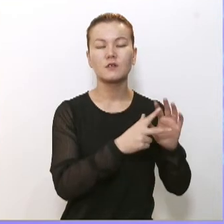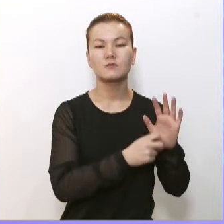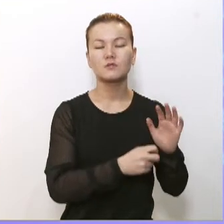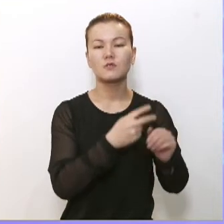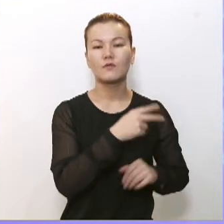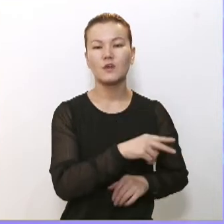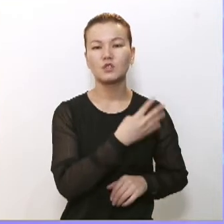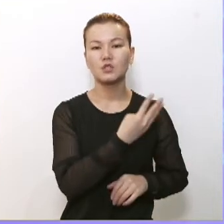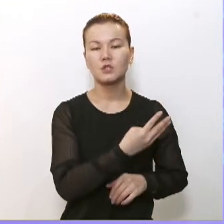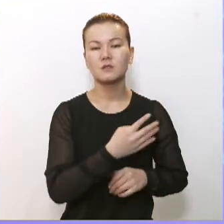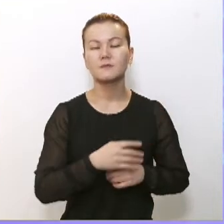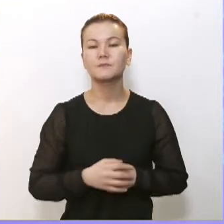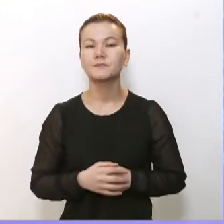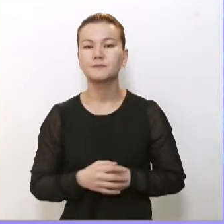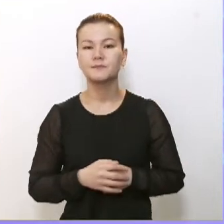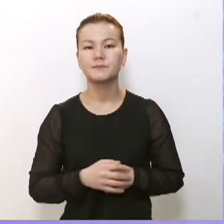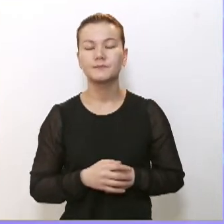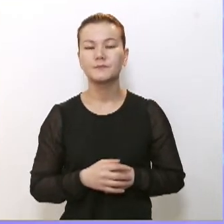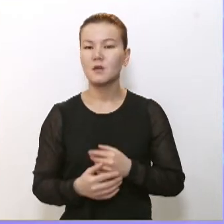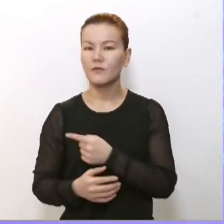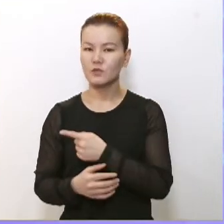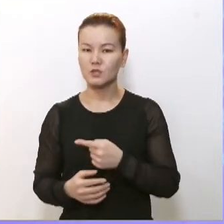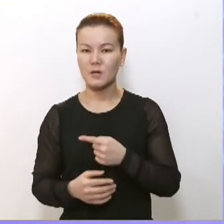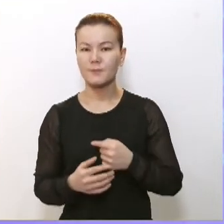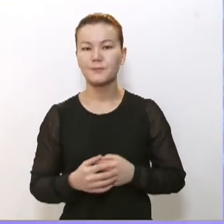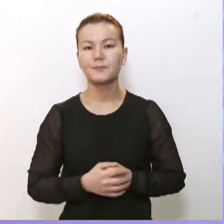2824 вычитаем